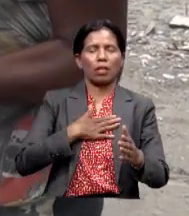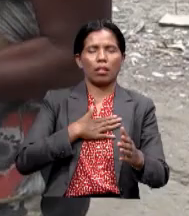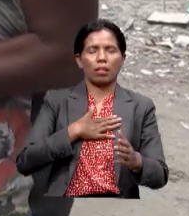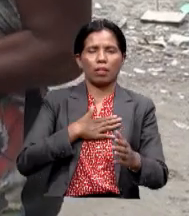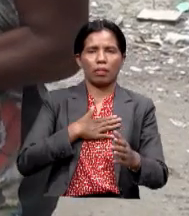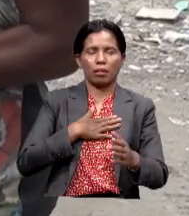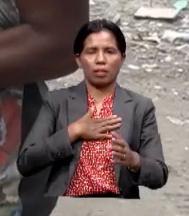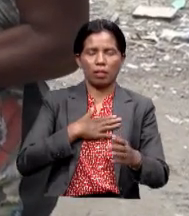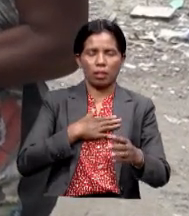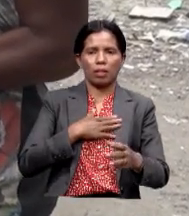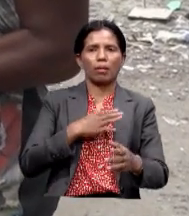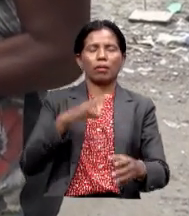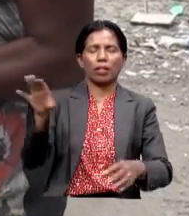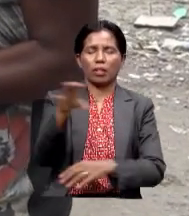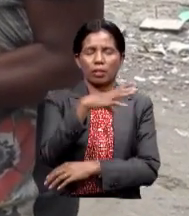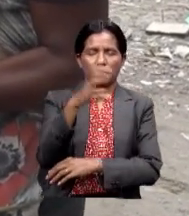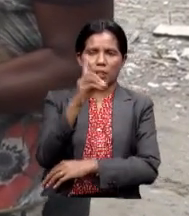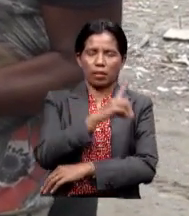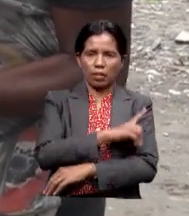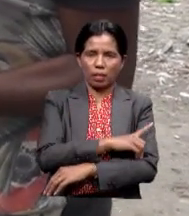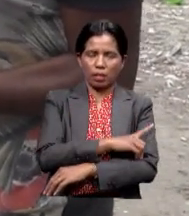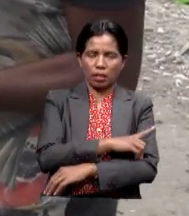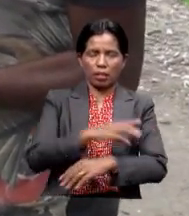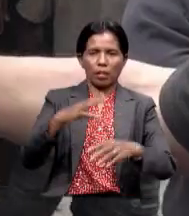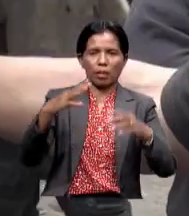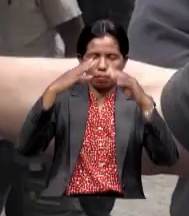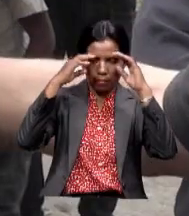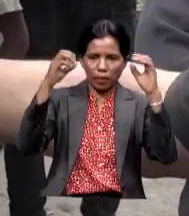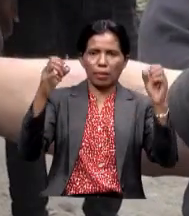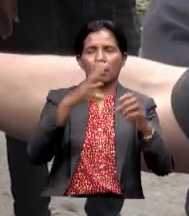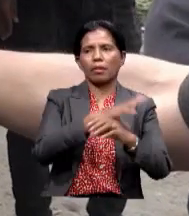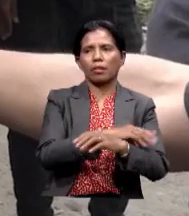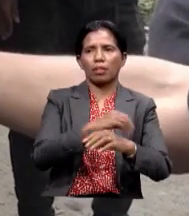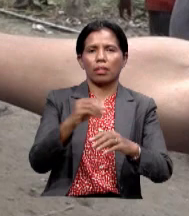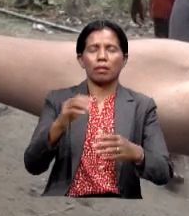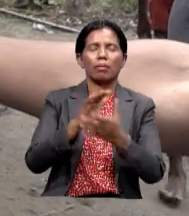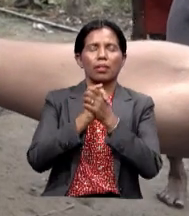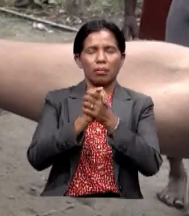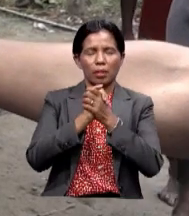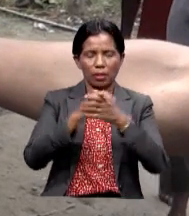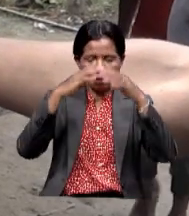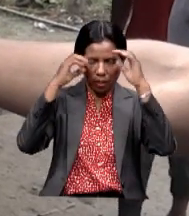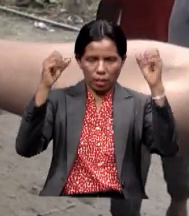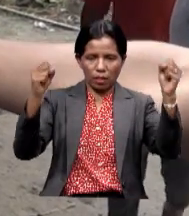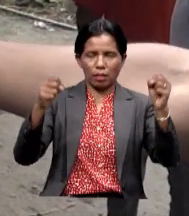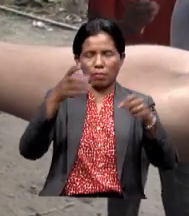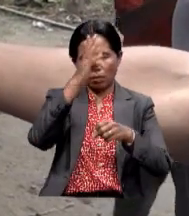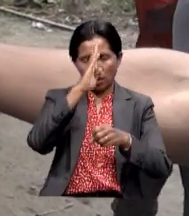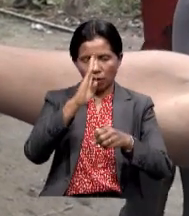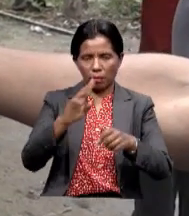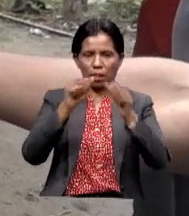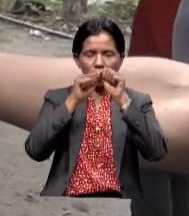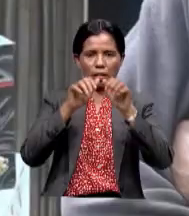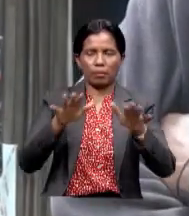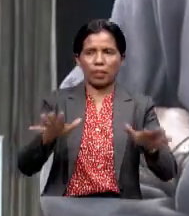senior presidenti lebih wahin noron parvis ba senior presidenti wahin lebih halotina maru makarai bensan obrigado bara ba